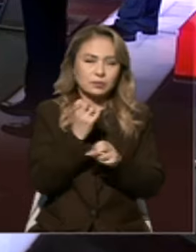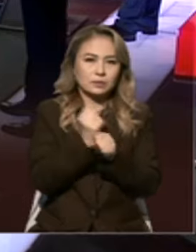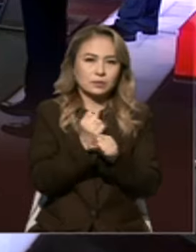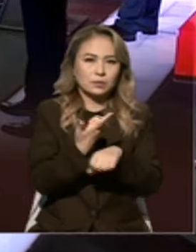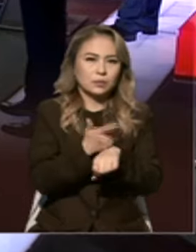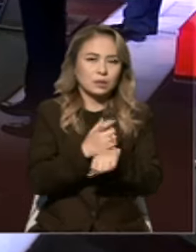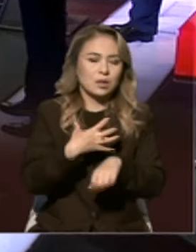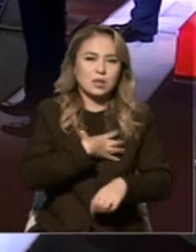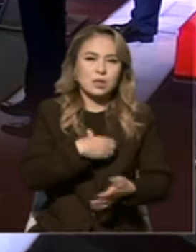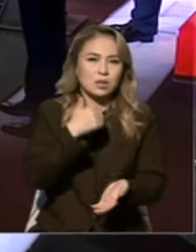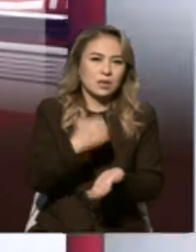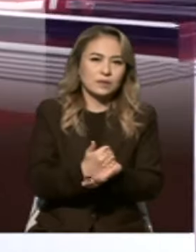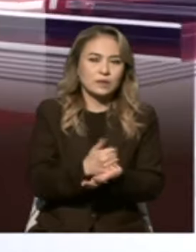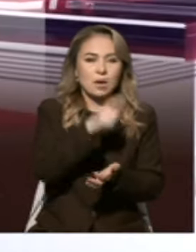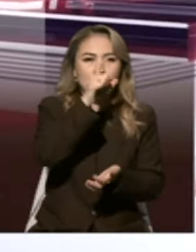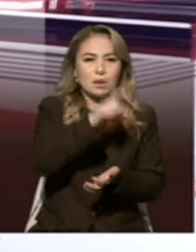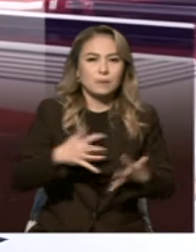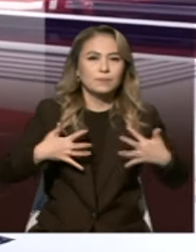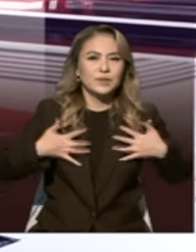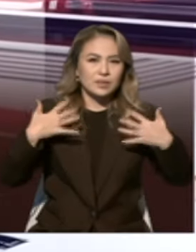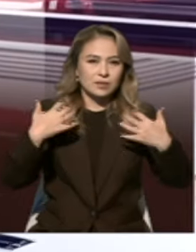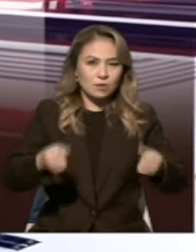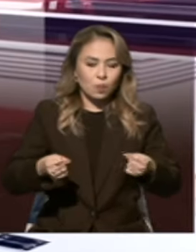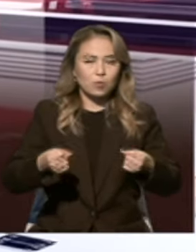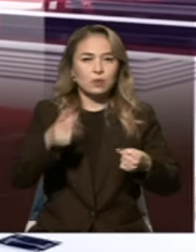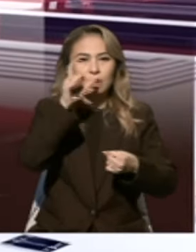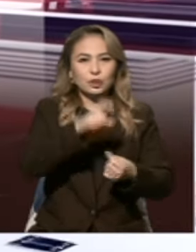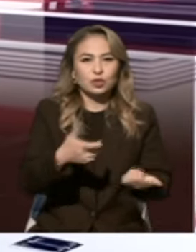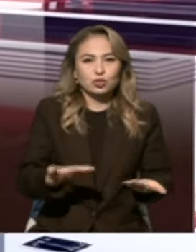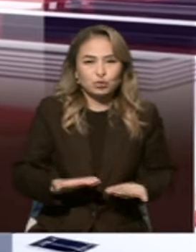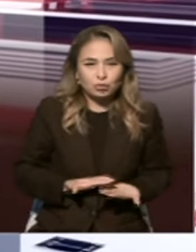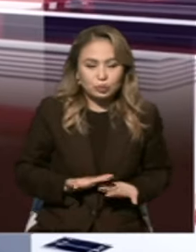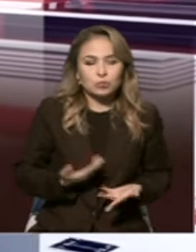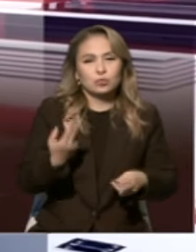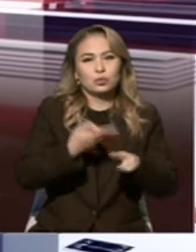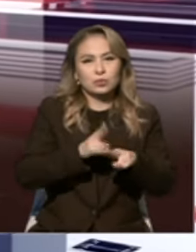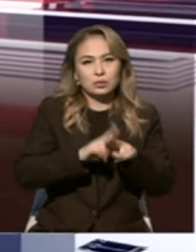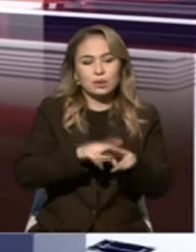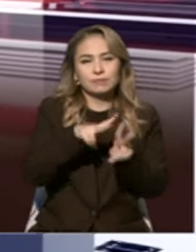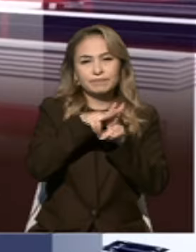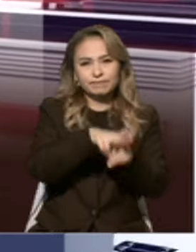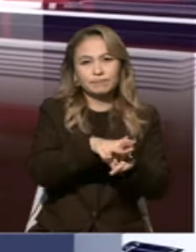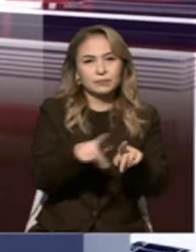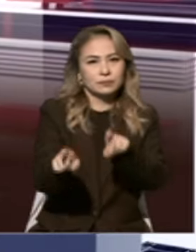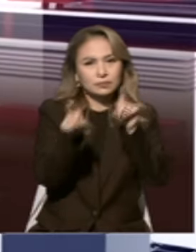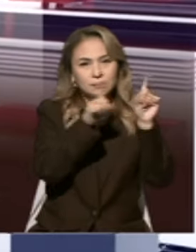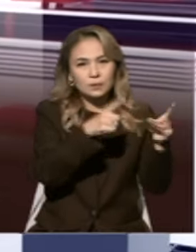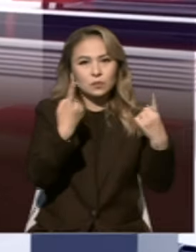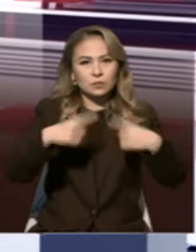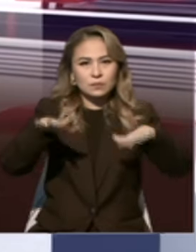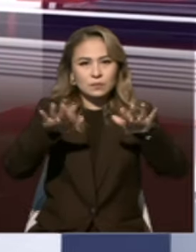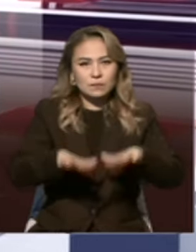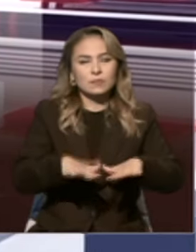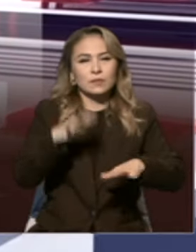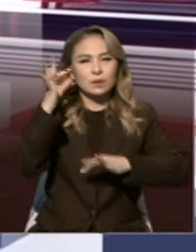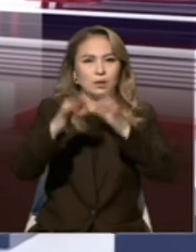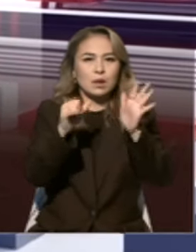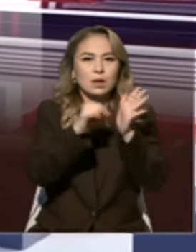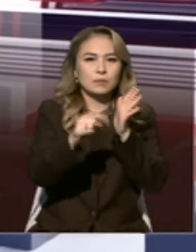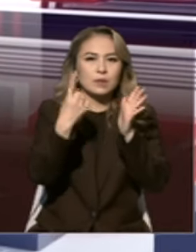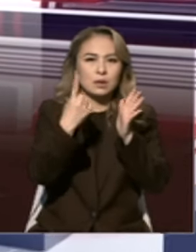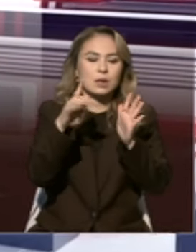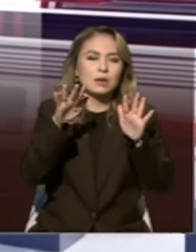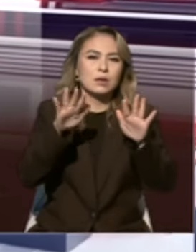үшін ең бастысы мына адамның денсаулығы, адамның өмірі болып еді. Соңғы тәуліктің өзінде 61